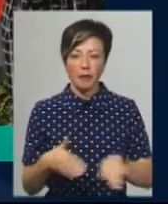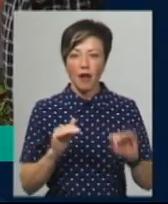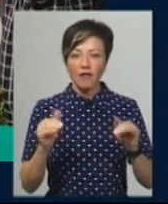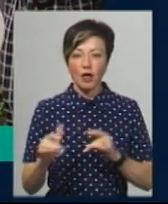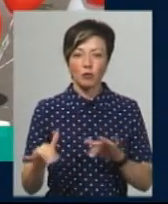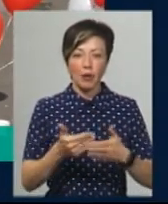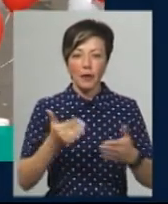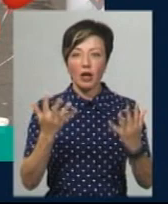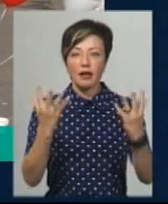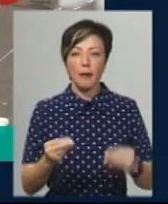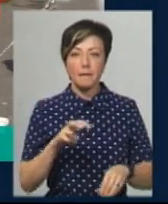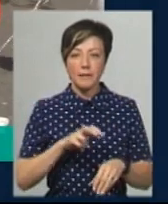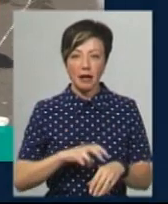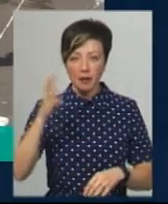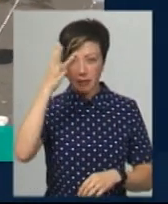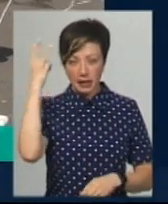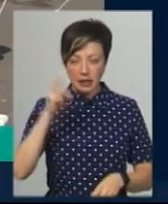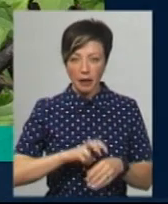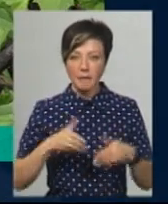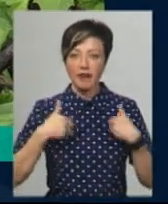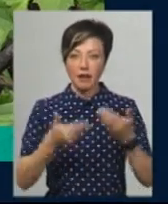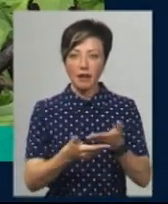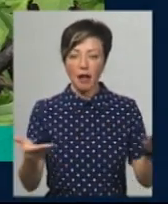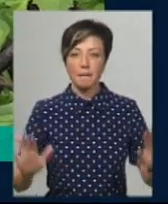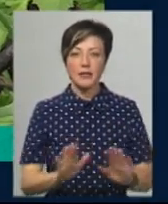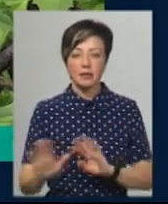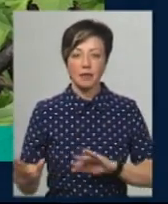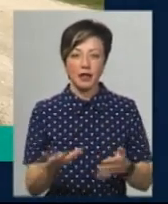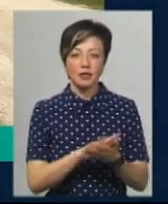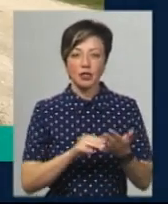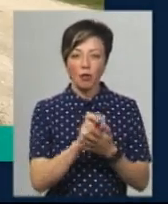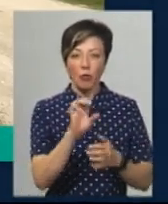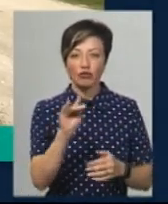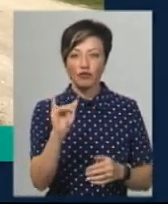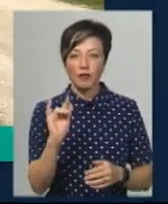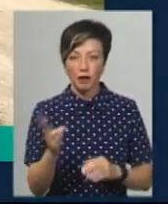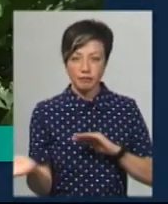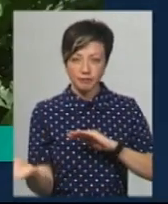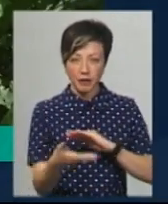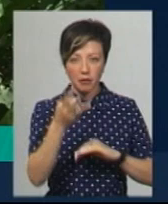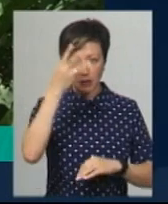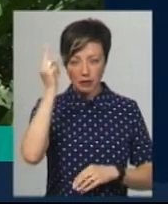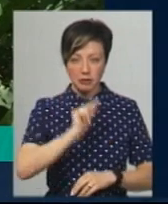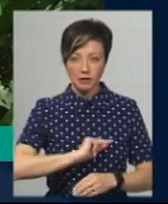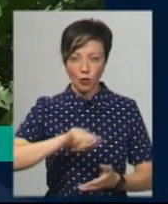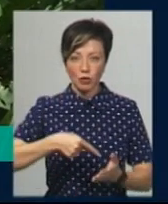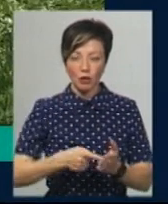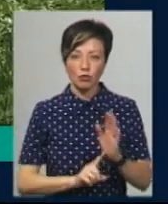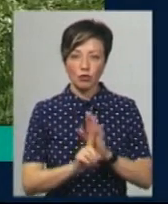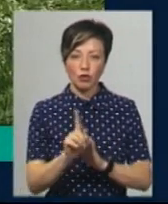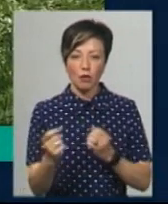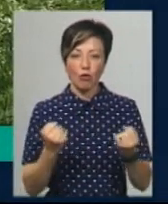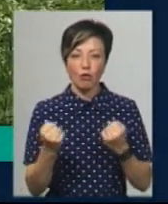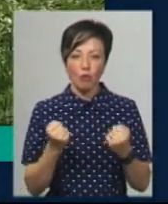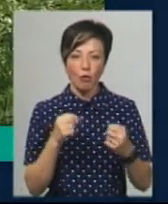напередодні Дня медика. Лікарі Хмельницького привітали піснями. Знищення борщівника механічним шляхом. Хмельницькі комунальники розпочали боротьбу проти